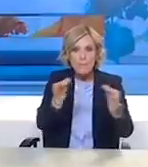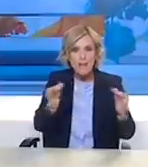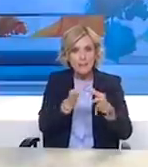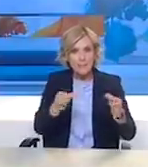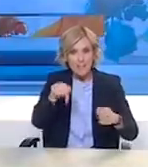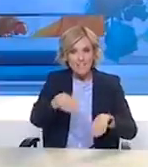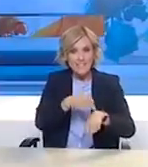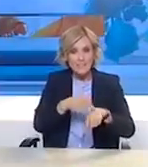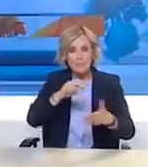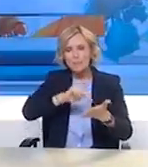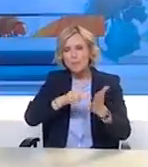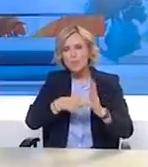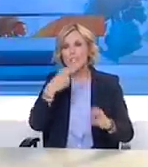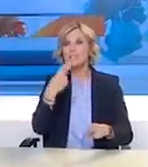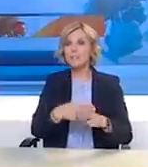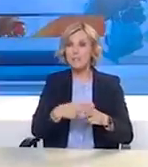λίγες εβδομάδες,